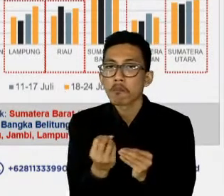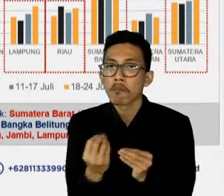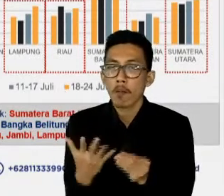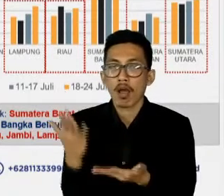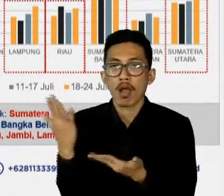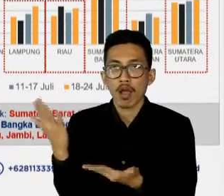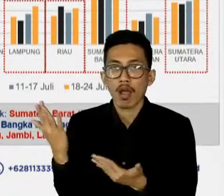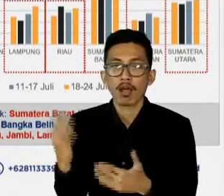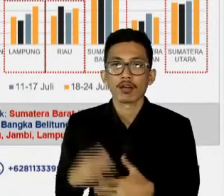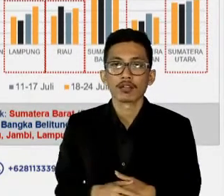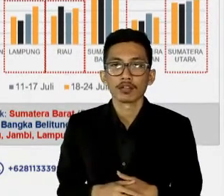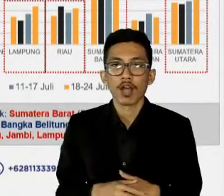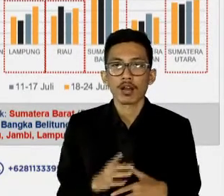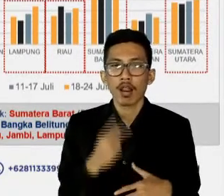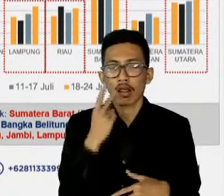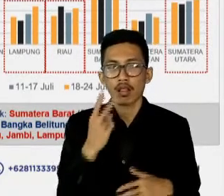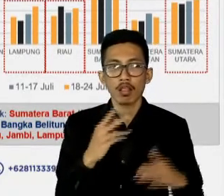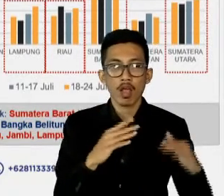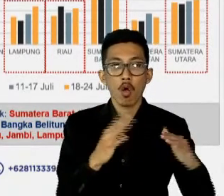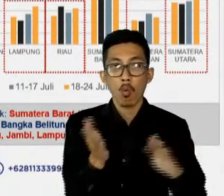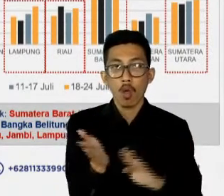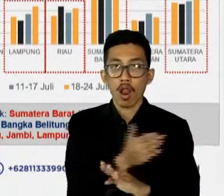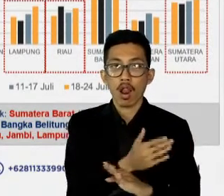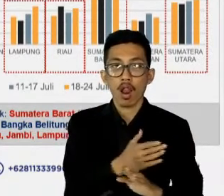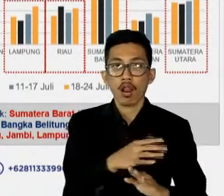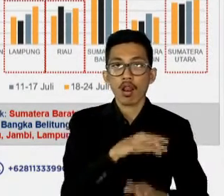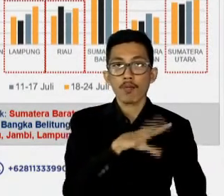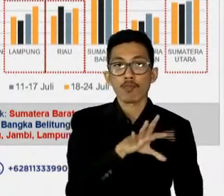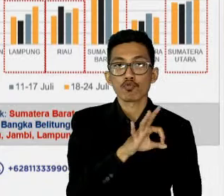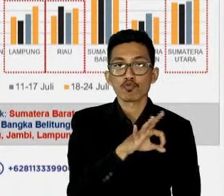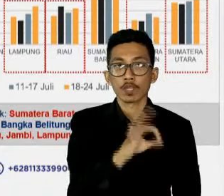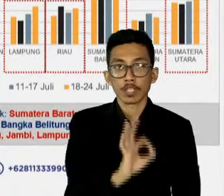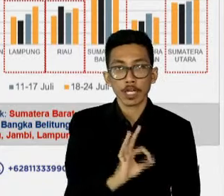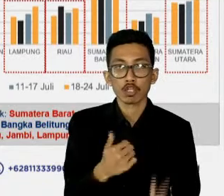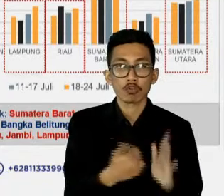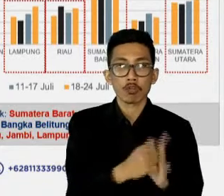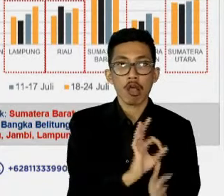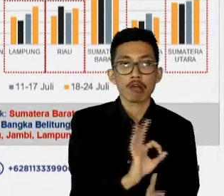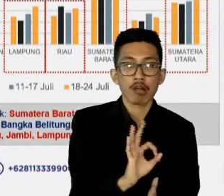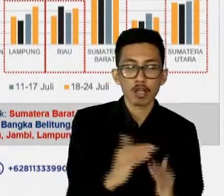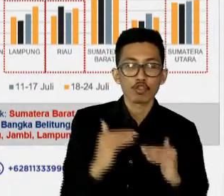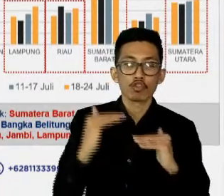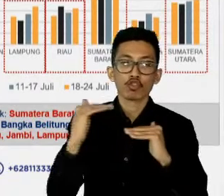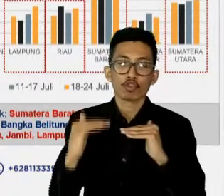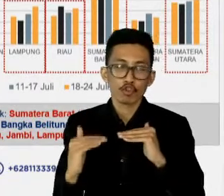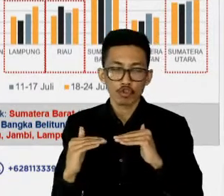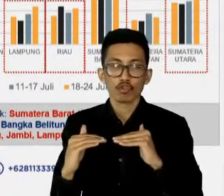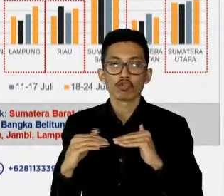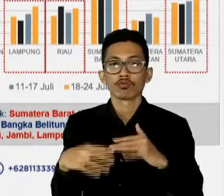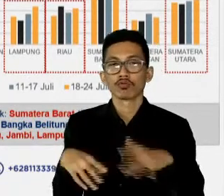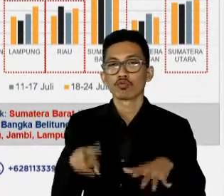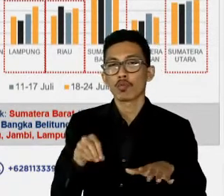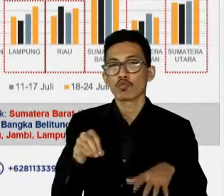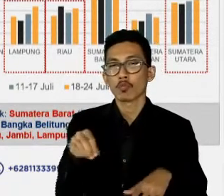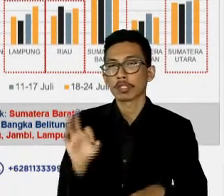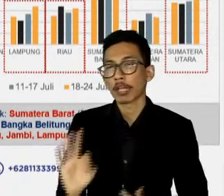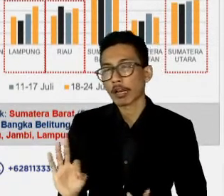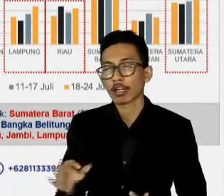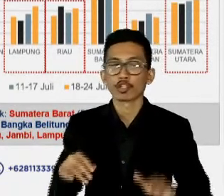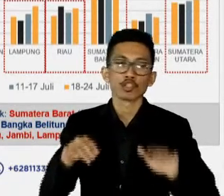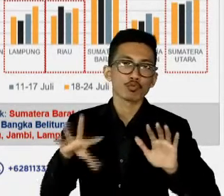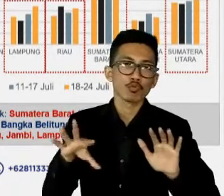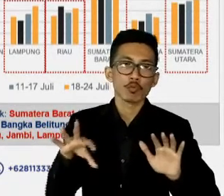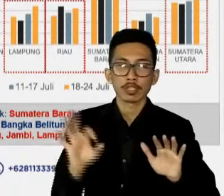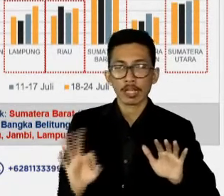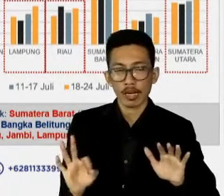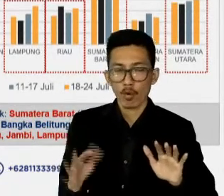adalah grafiknya turun. Jadi mungkin sebelumnya ada 50% yang nggak patuh, sekarang turun cuma tinggal 20%, 10% begitu.